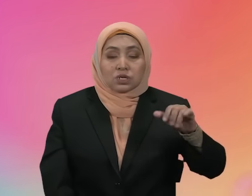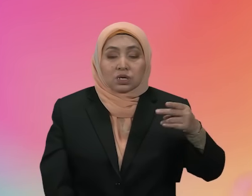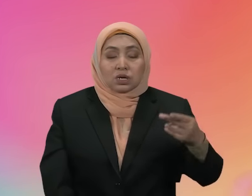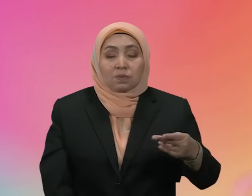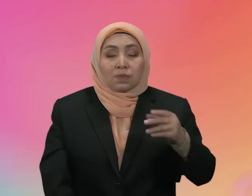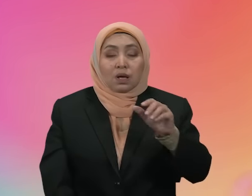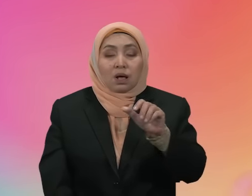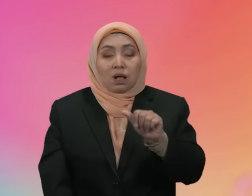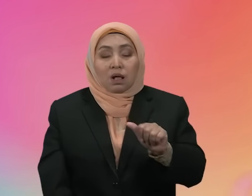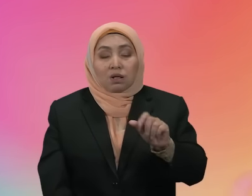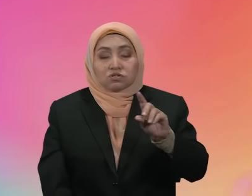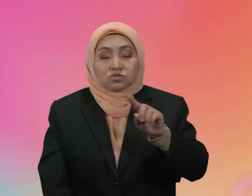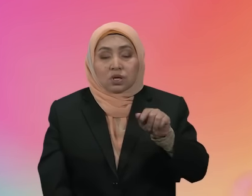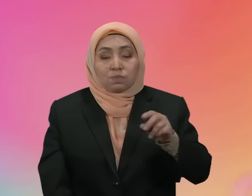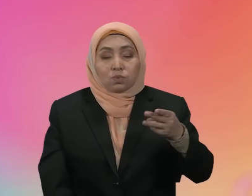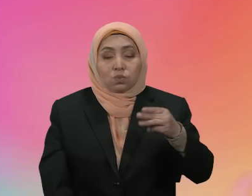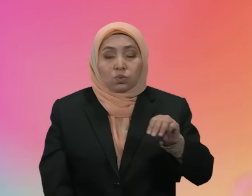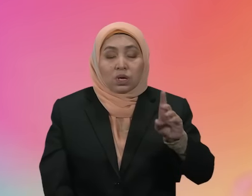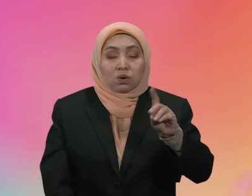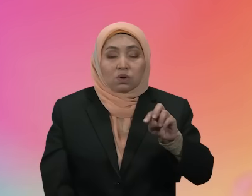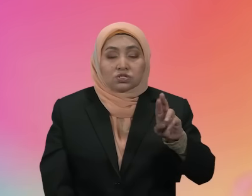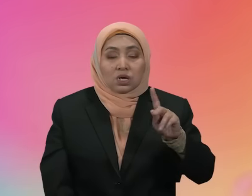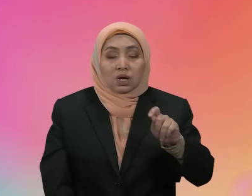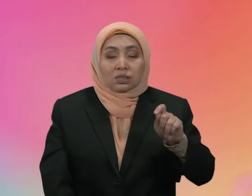وأنفسهم أعظم درجة